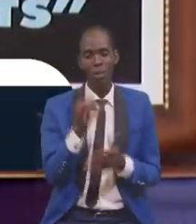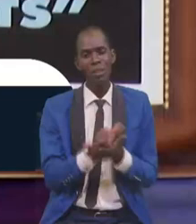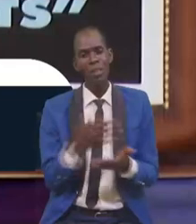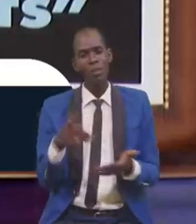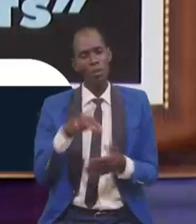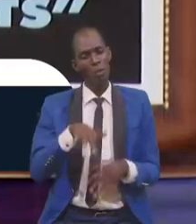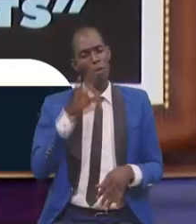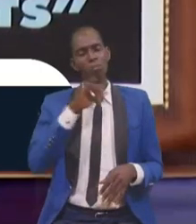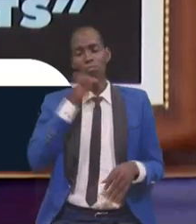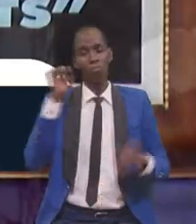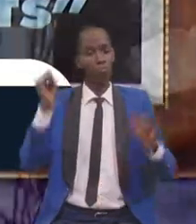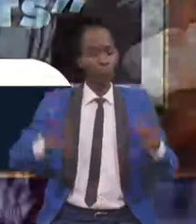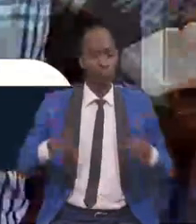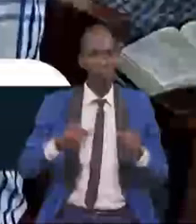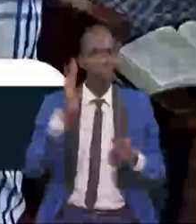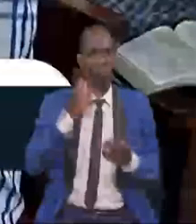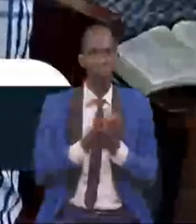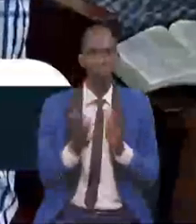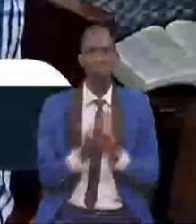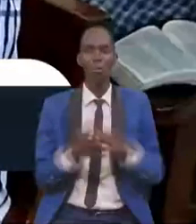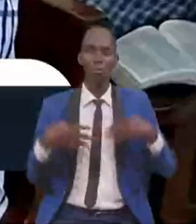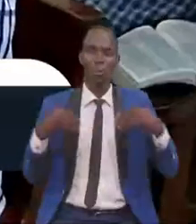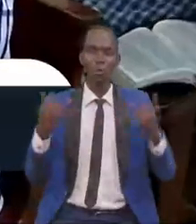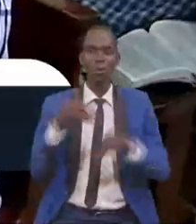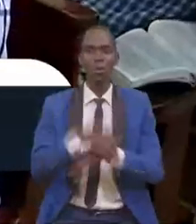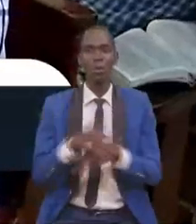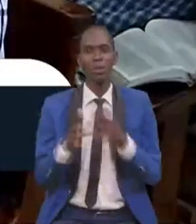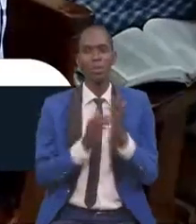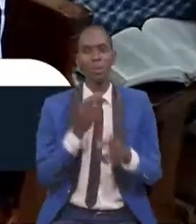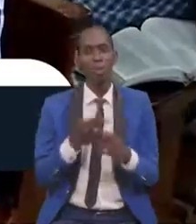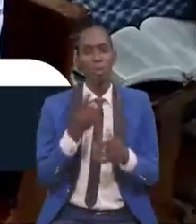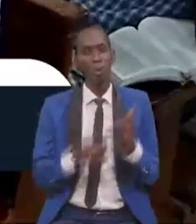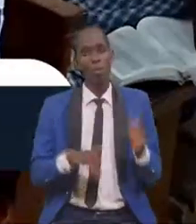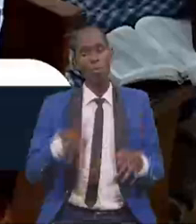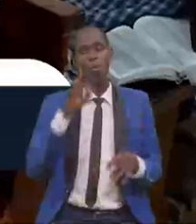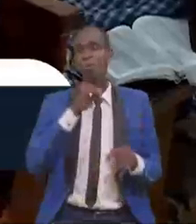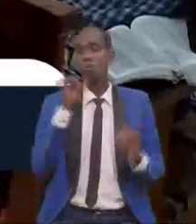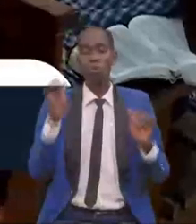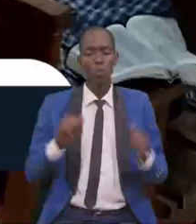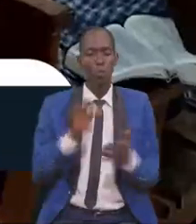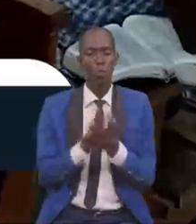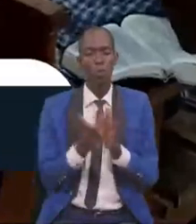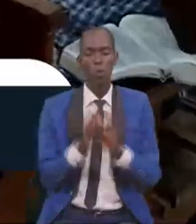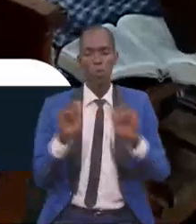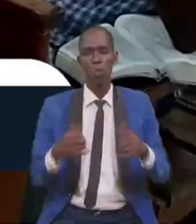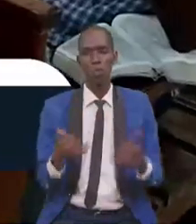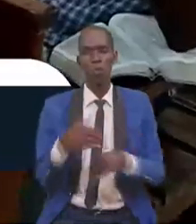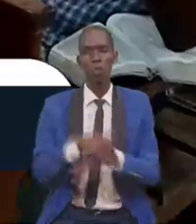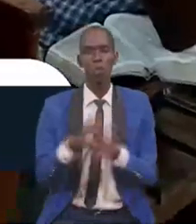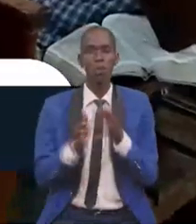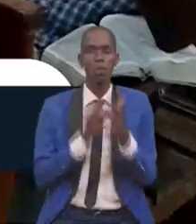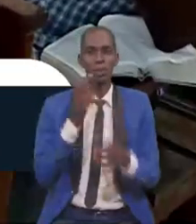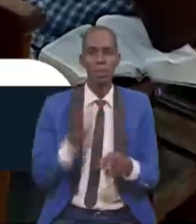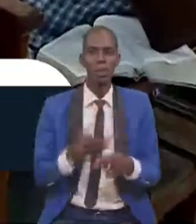vous appelez incurable sera guérie ce soir. Ce que vous appelez impossible deviendra possible ce soir. Et il